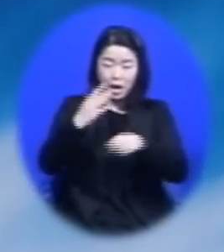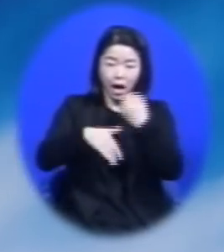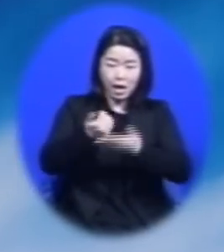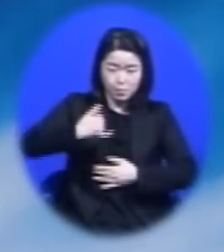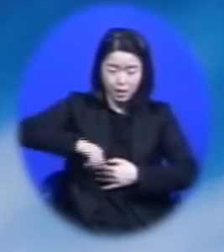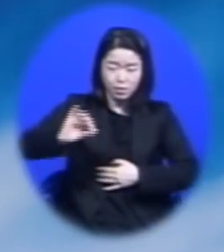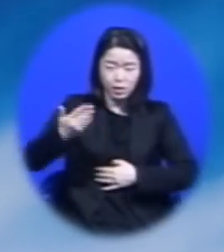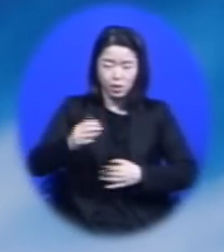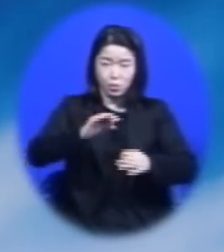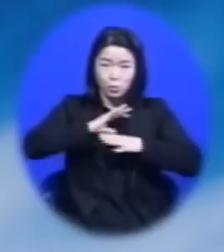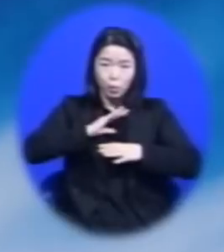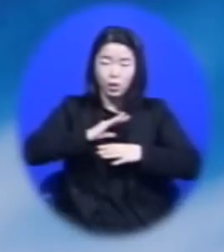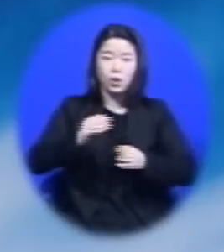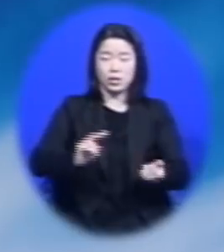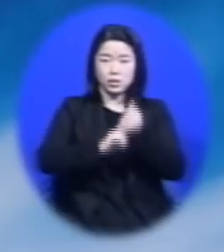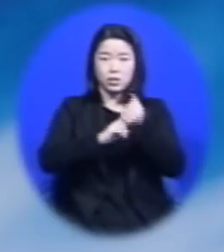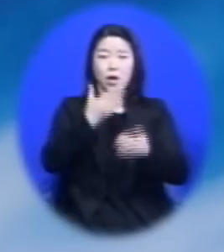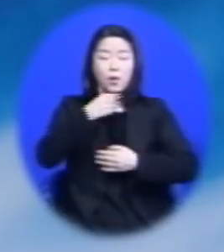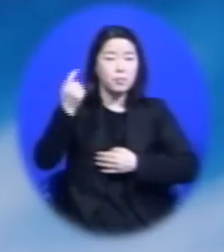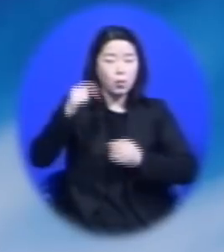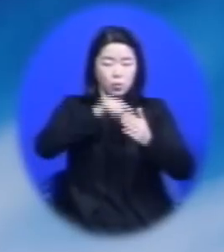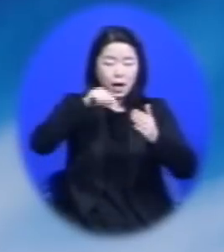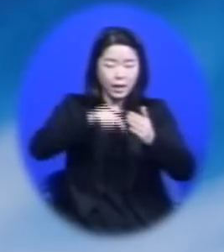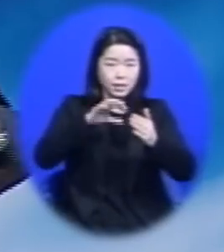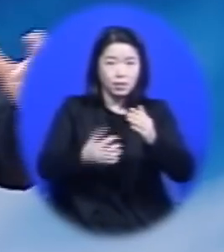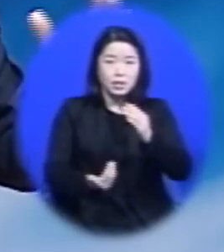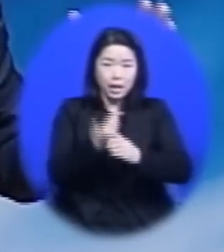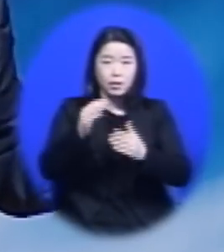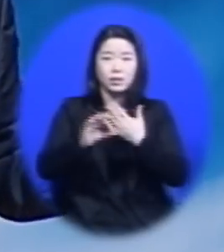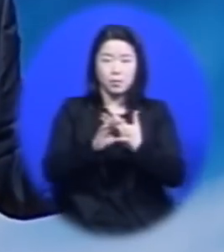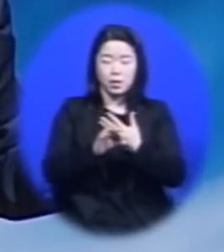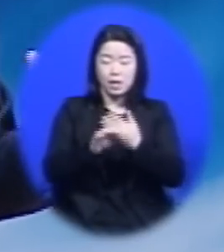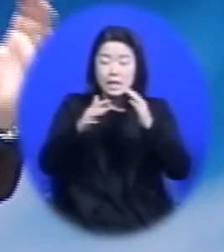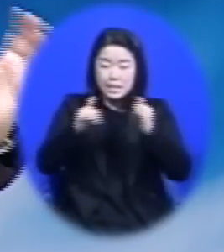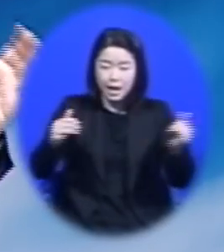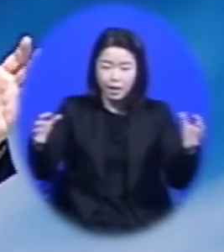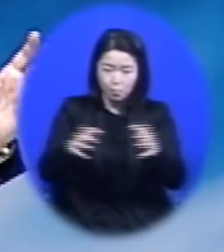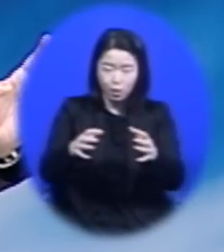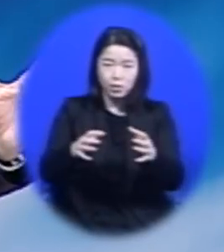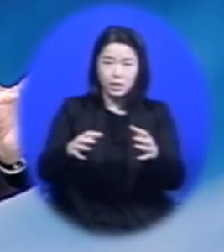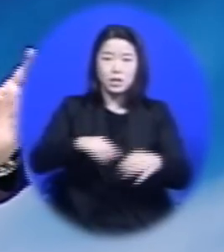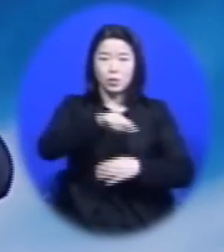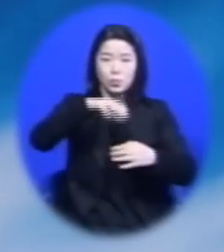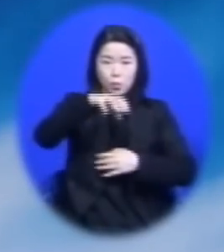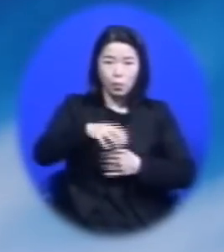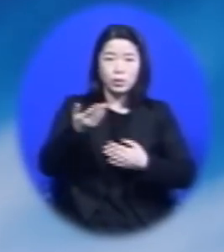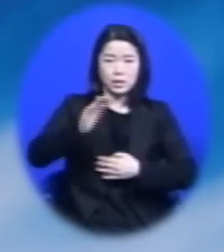기적이 복음 안에서 일어났다면 사람들끼리 모이는 공동체이지만